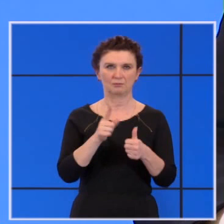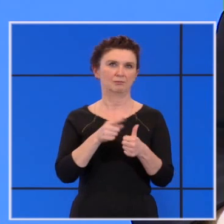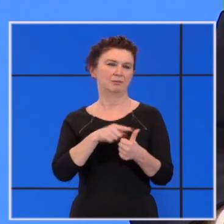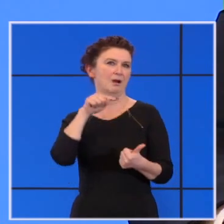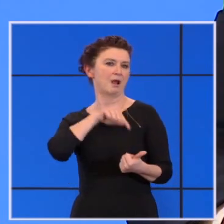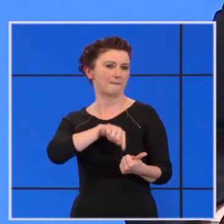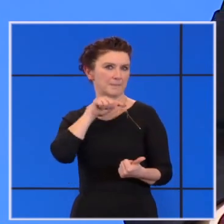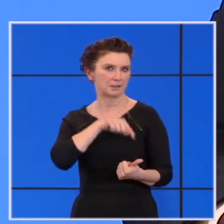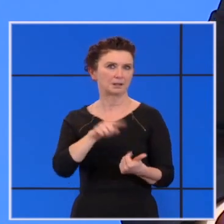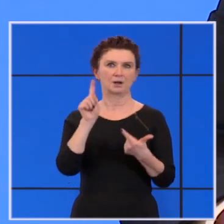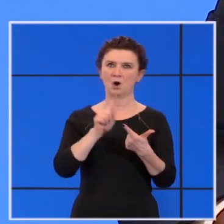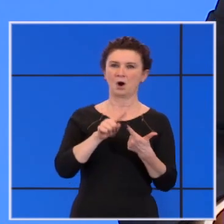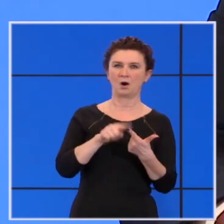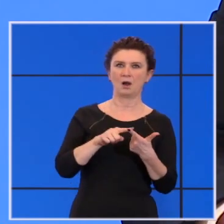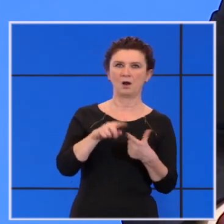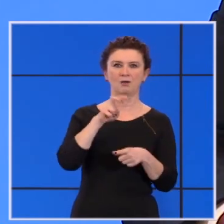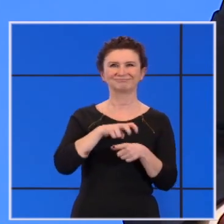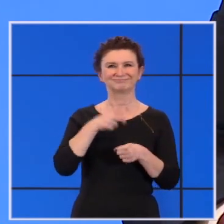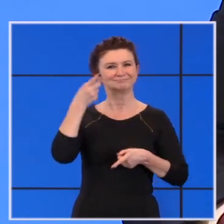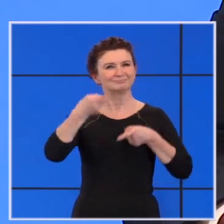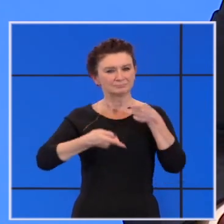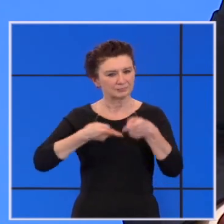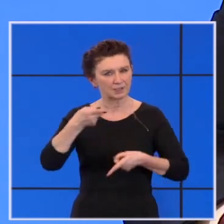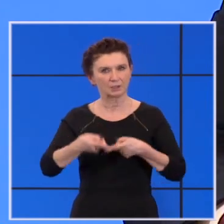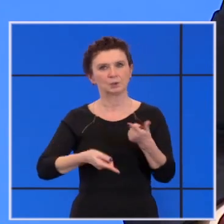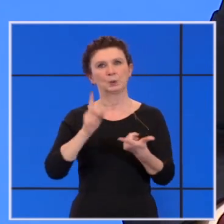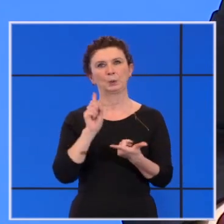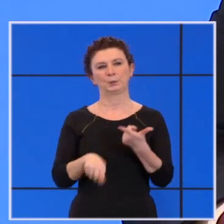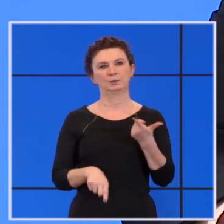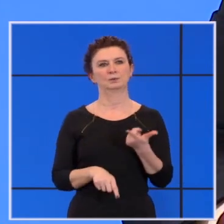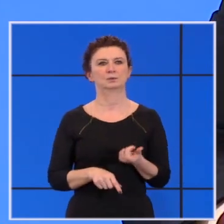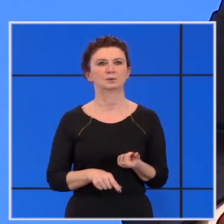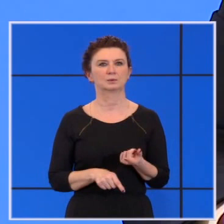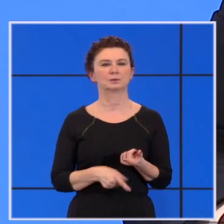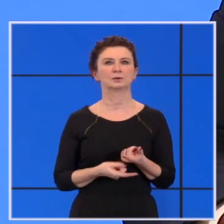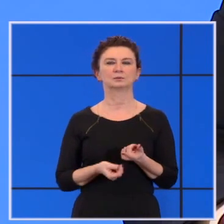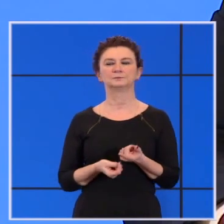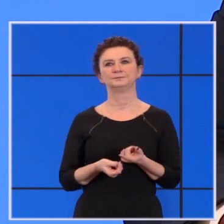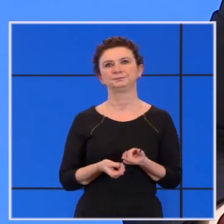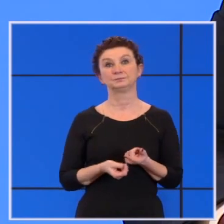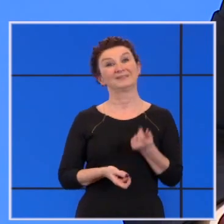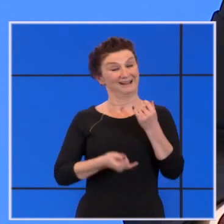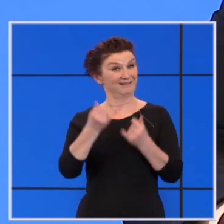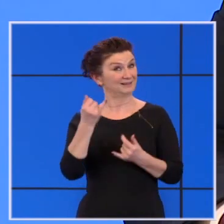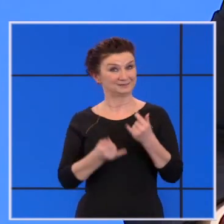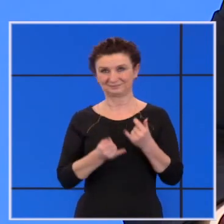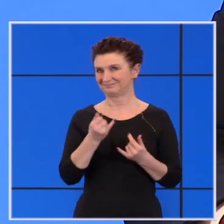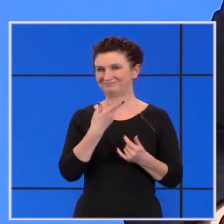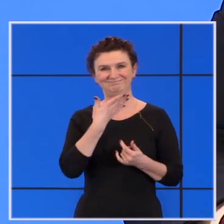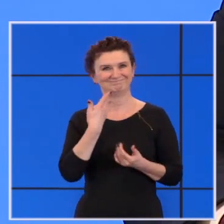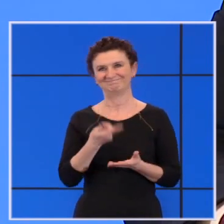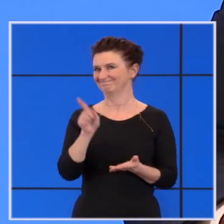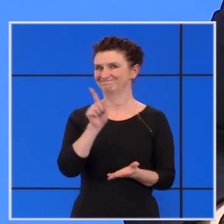niekiedy chirurgią, czyli taką medycyną już naprawczą. I wtedy, kiedy nie